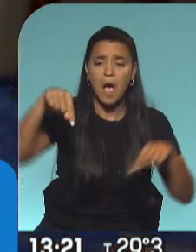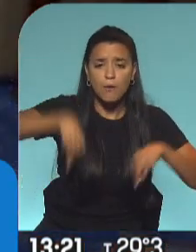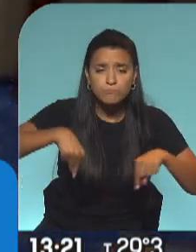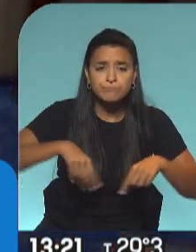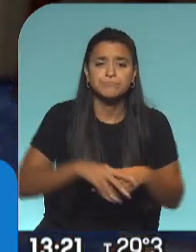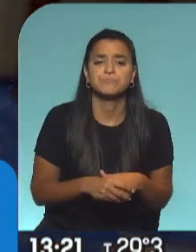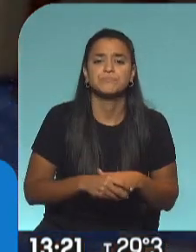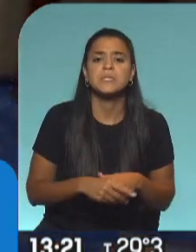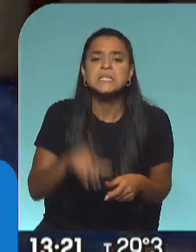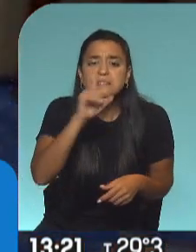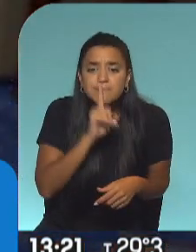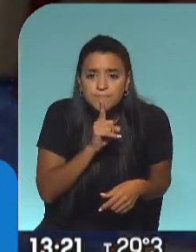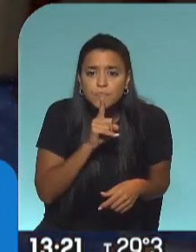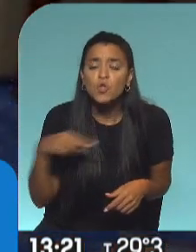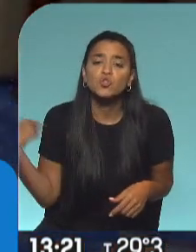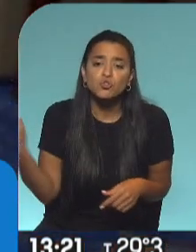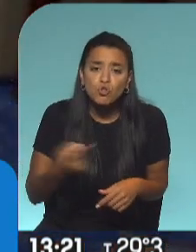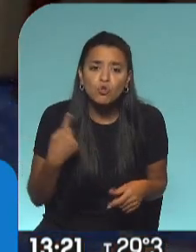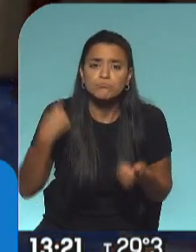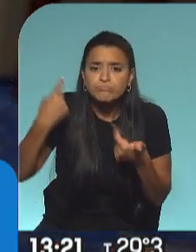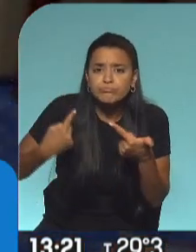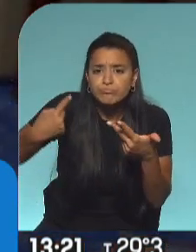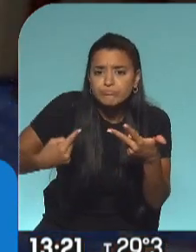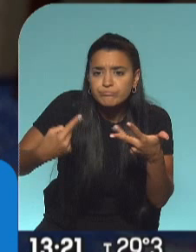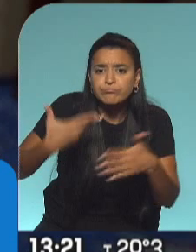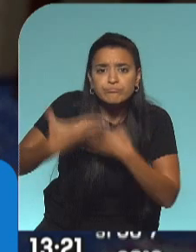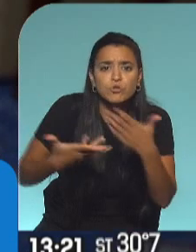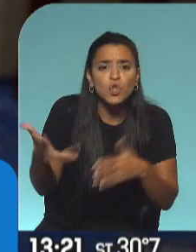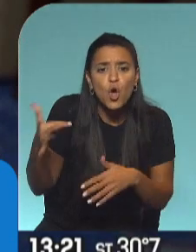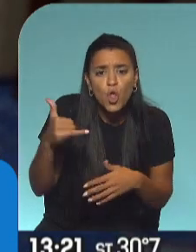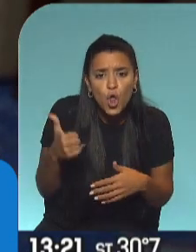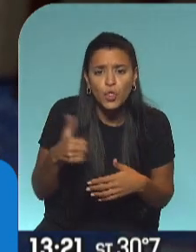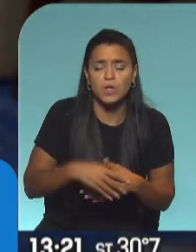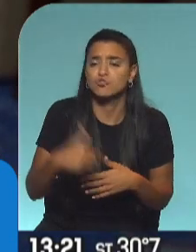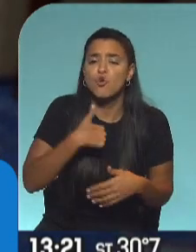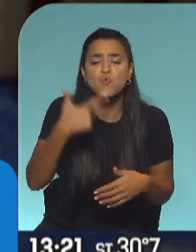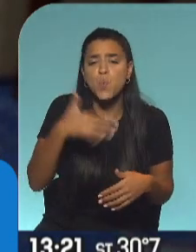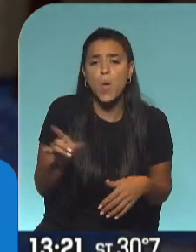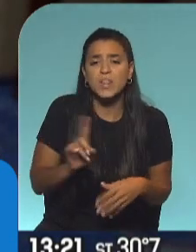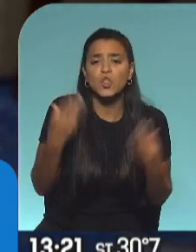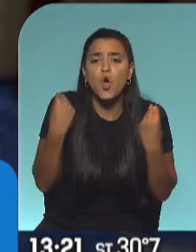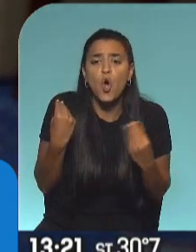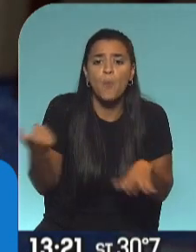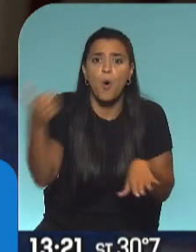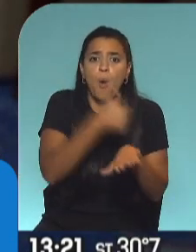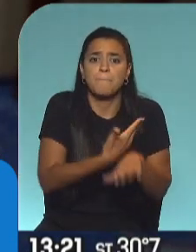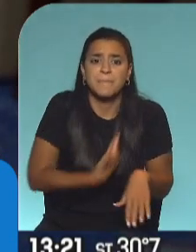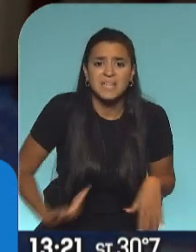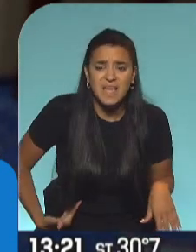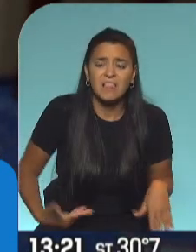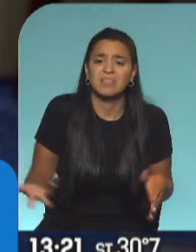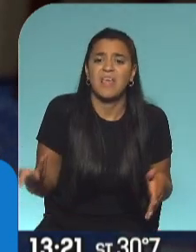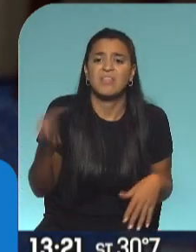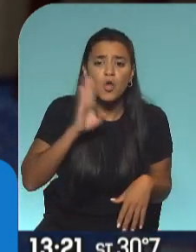silent as all of these facts have unfolded by the day. I cannot understand that, why the Commander-in-Chief of the